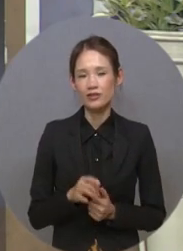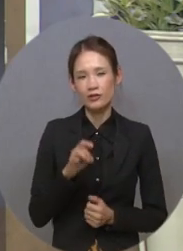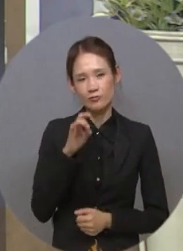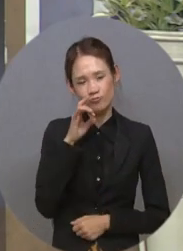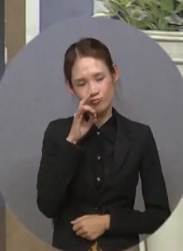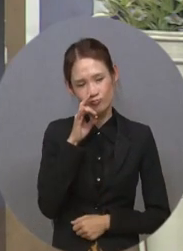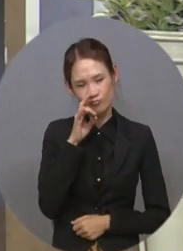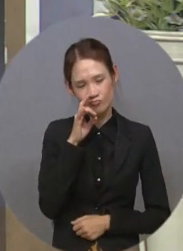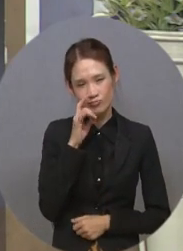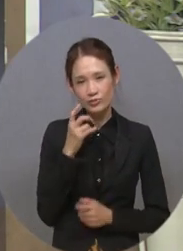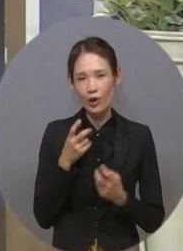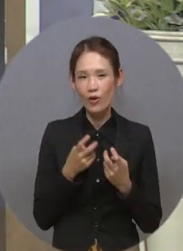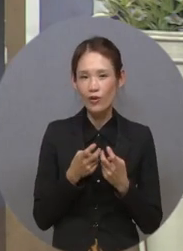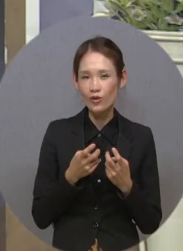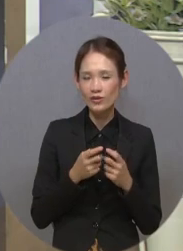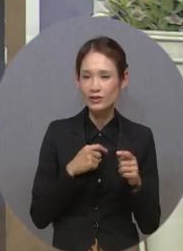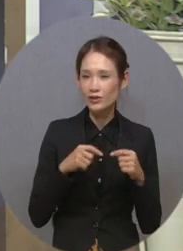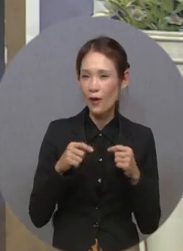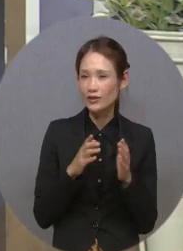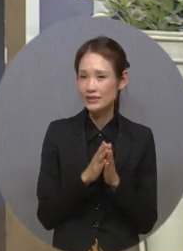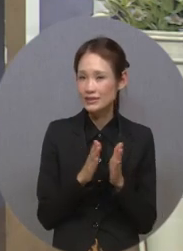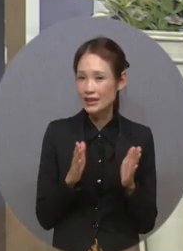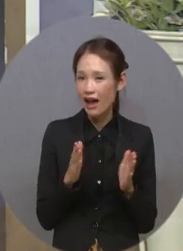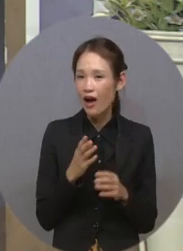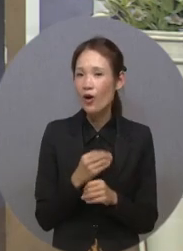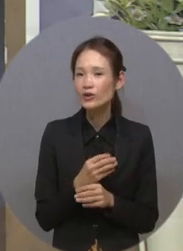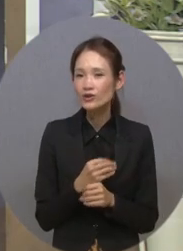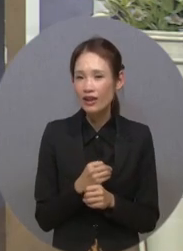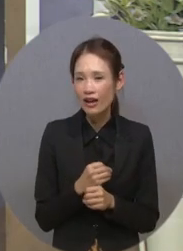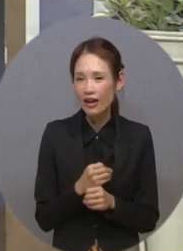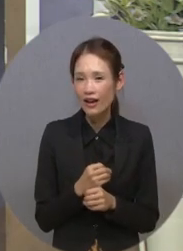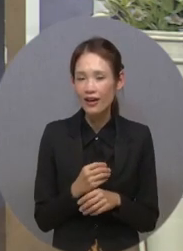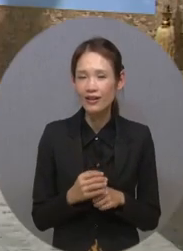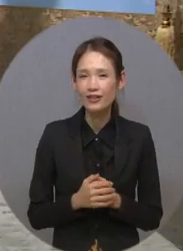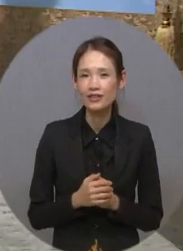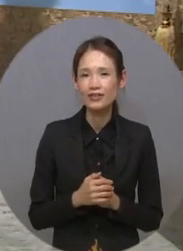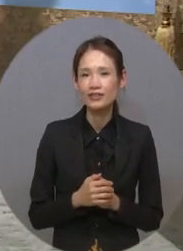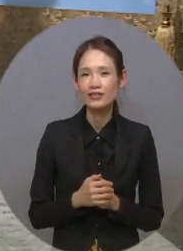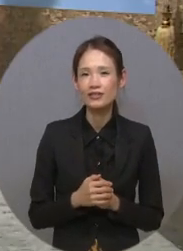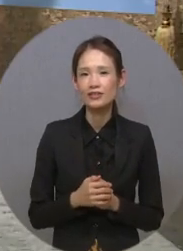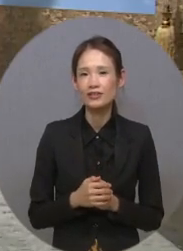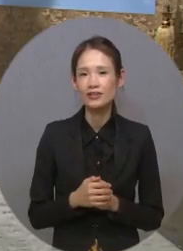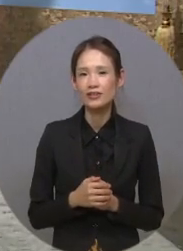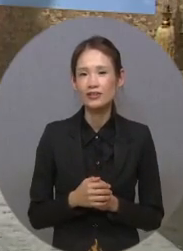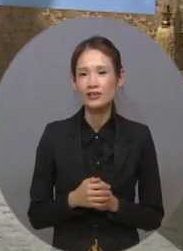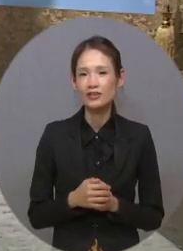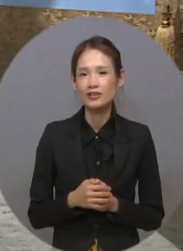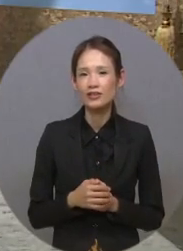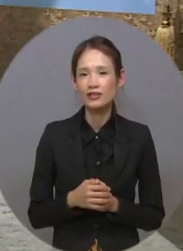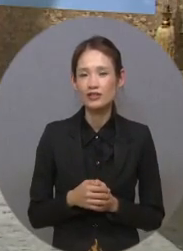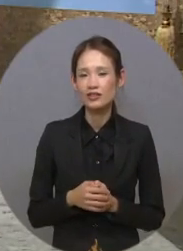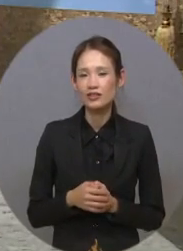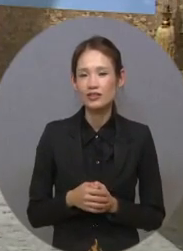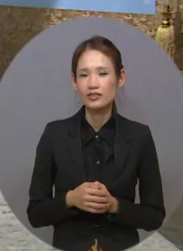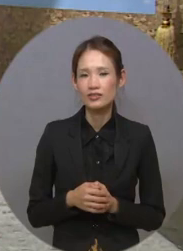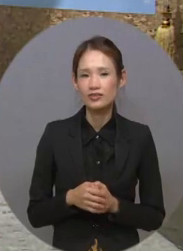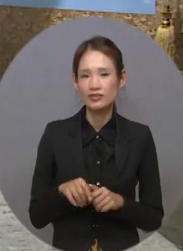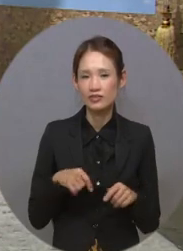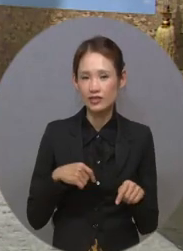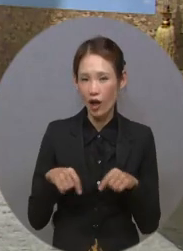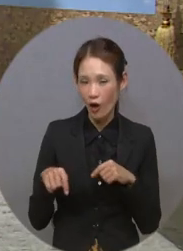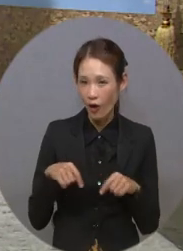궁금해지는 게 어떻게 처음 이 정치에 입문을 하게 되셨어요? 아, 진짜